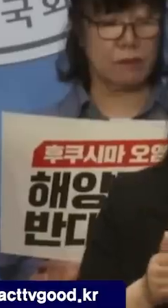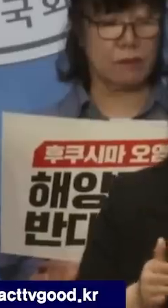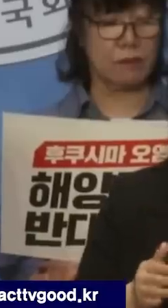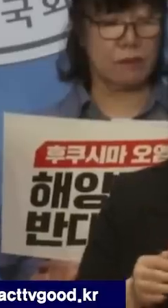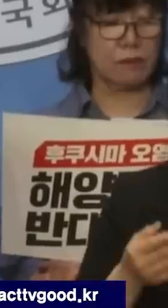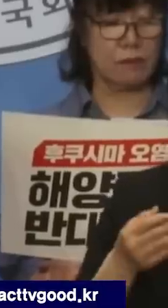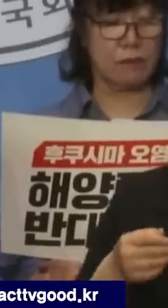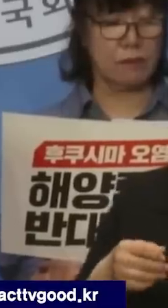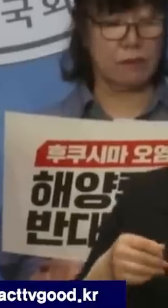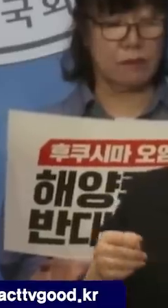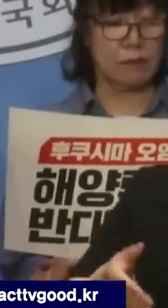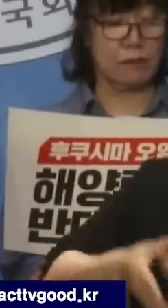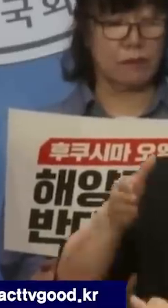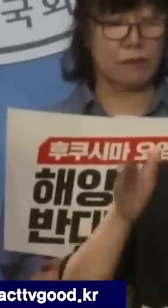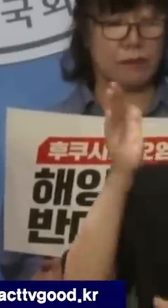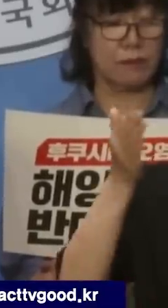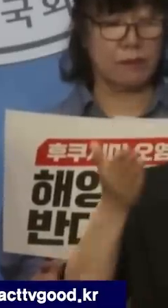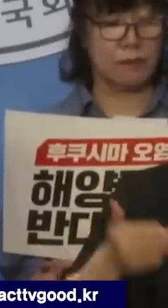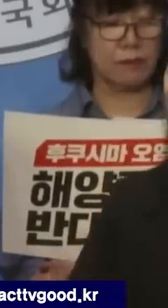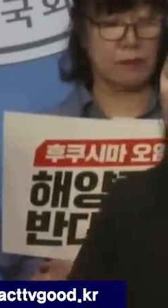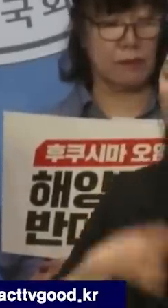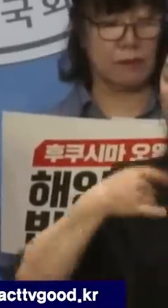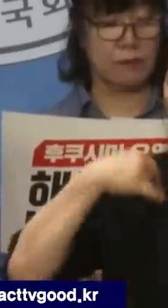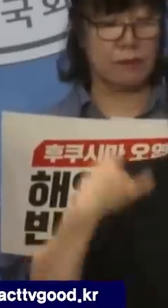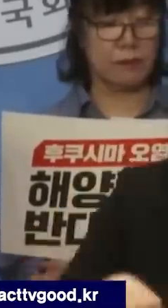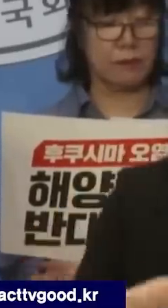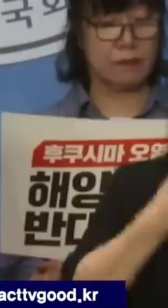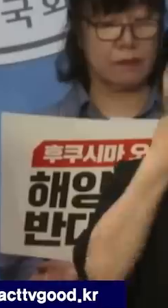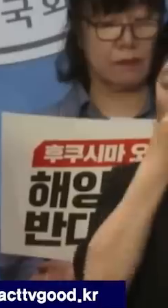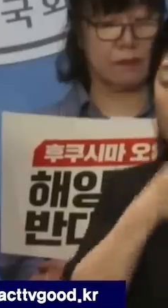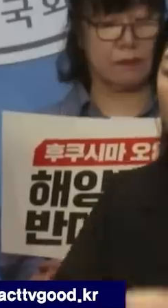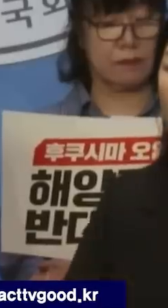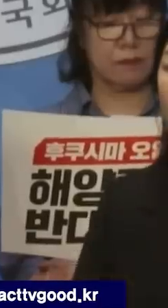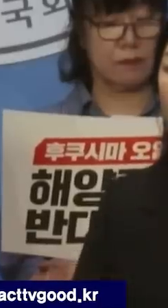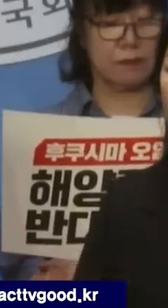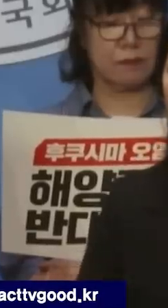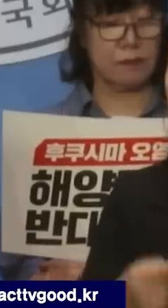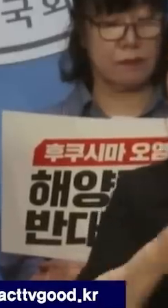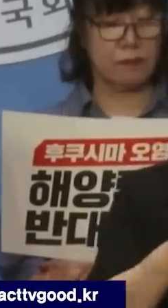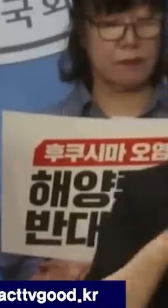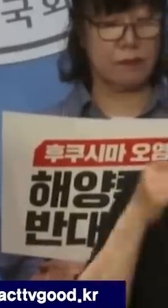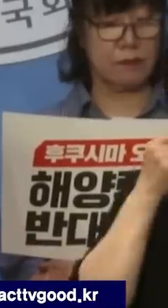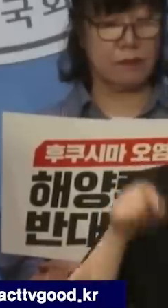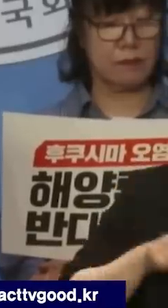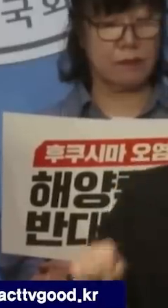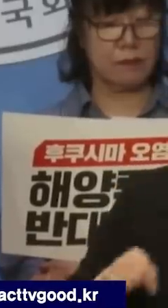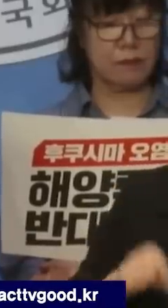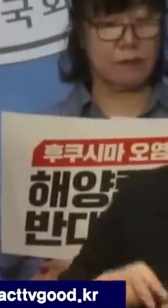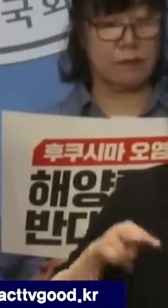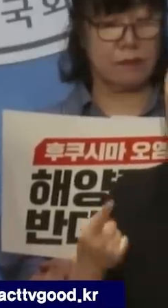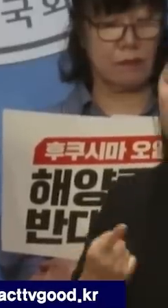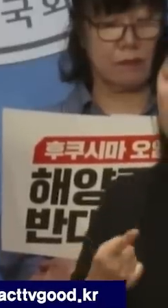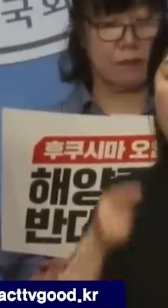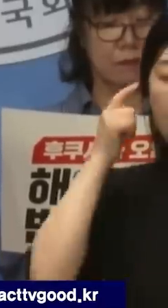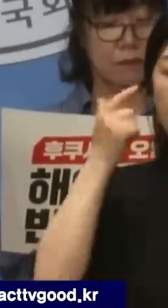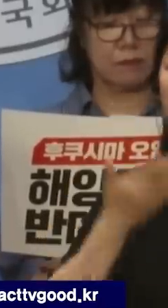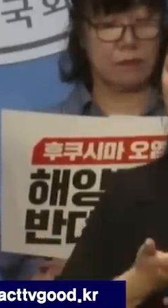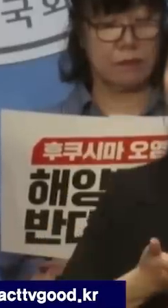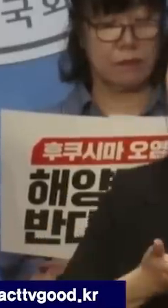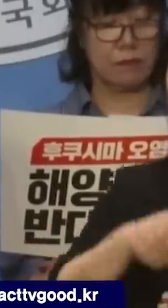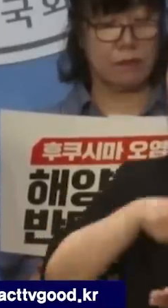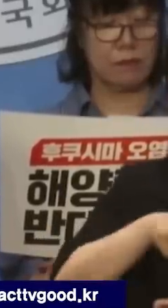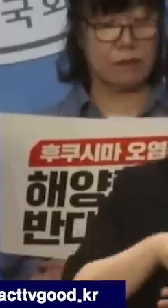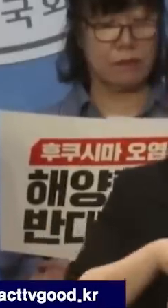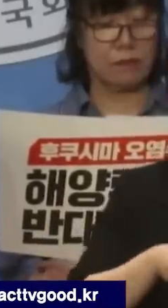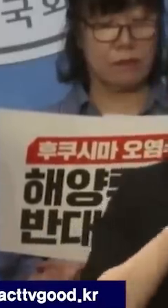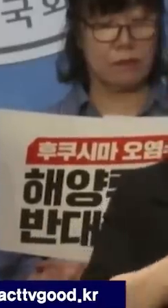있다. 중국과 홍콩을 비롯한 주변국들, 심지어 일본 내부에서조차 반대하는